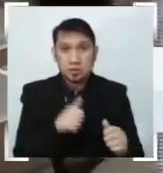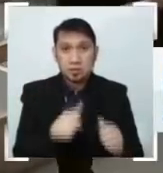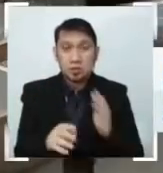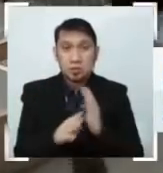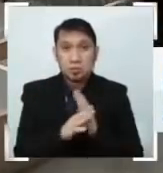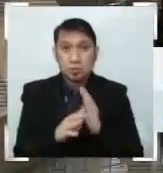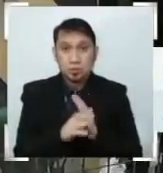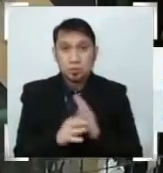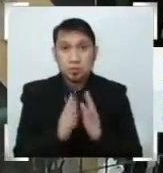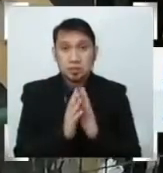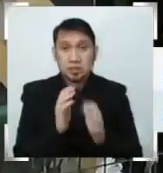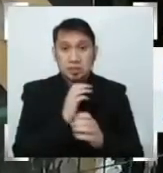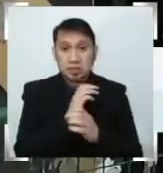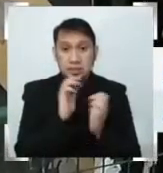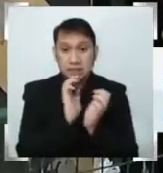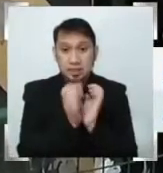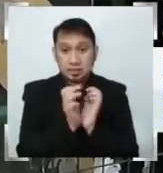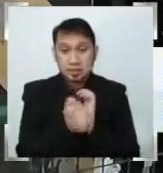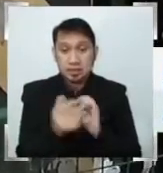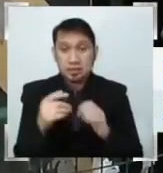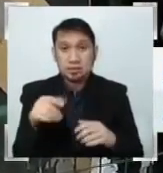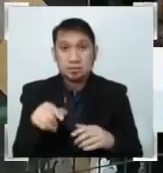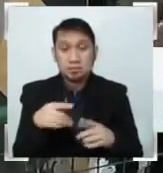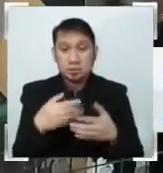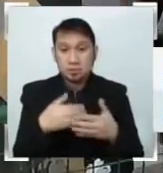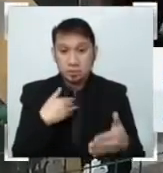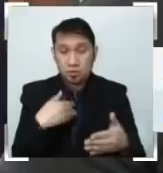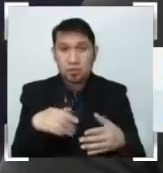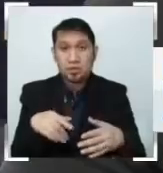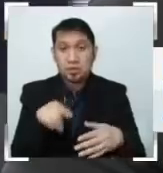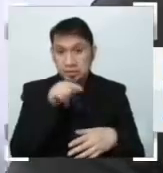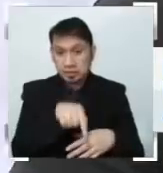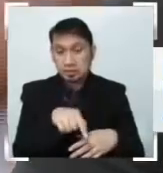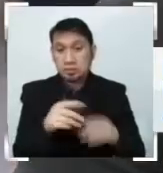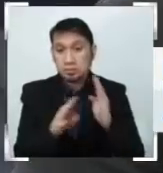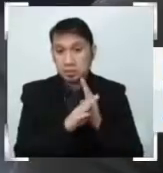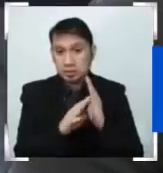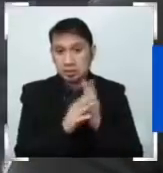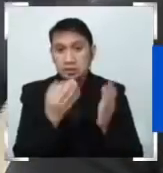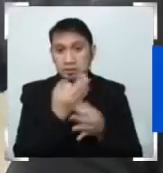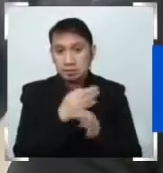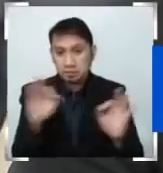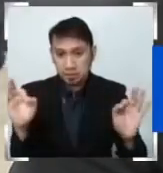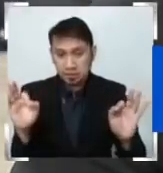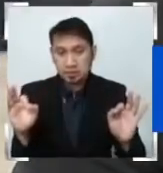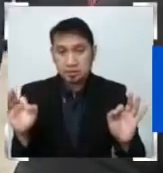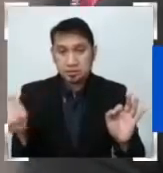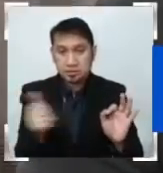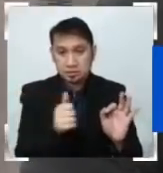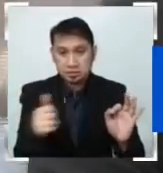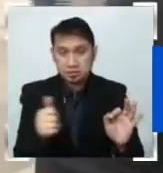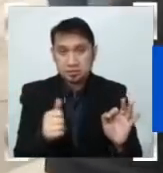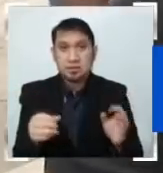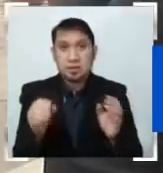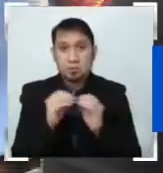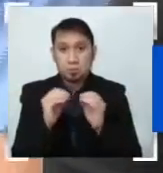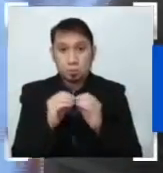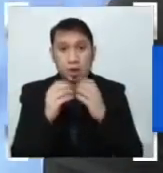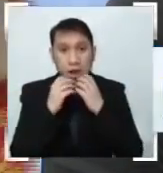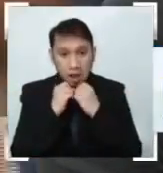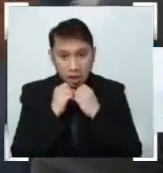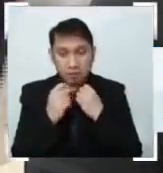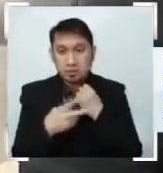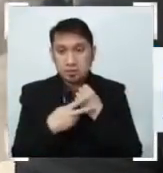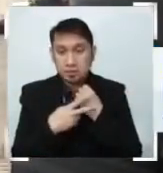bago magka-pandemya. Libre rin ang pamasahe sa bus dito. Mas nakakasave po ng pera kasi pangkain na lang din po